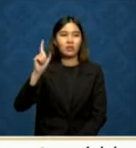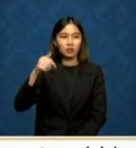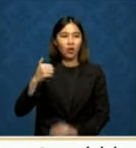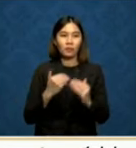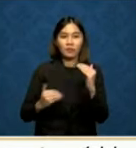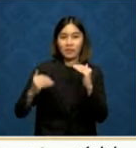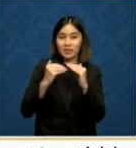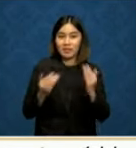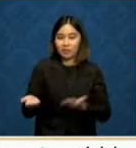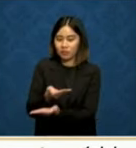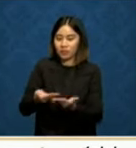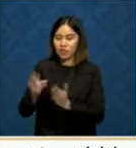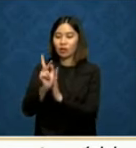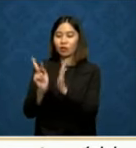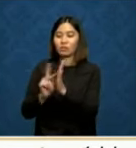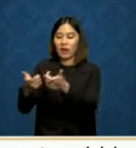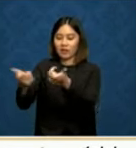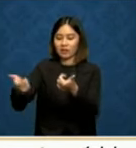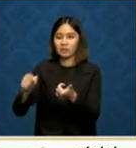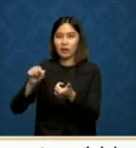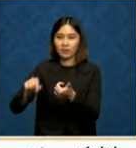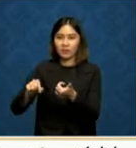มีสทธทจับพิจารณากฎหมายเฉบรั